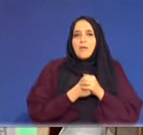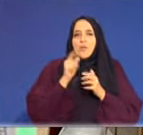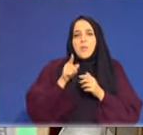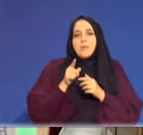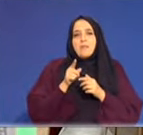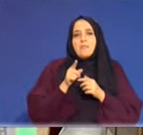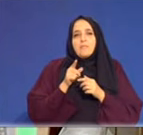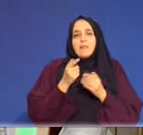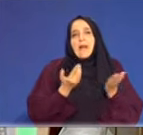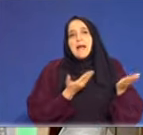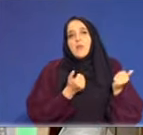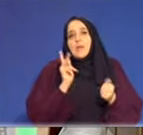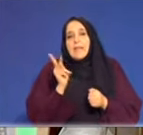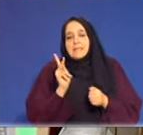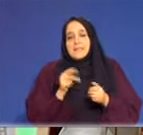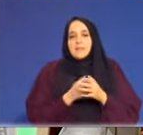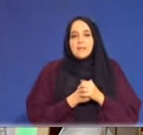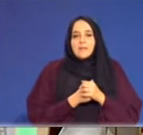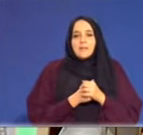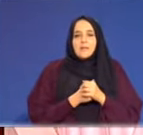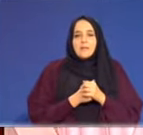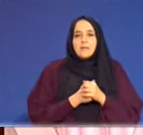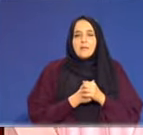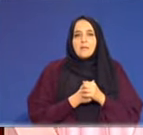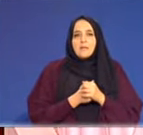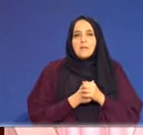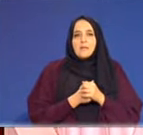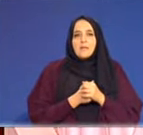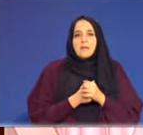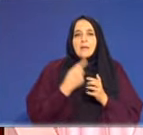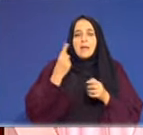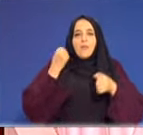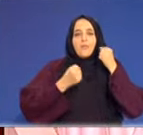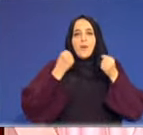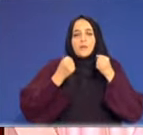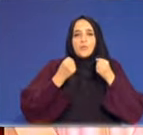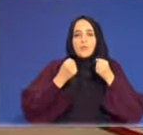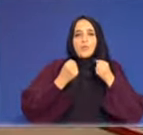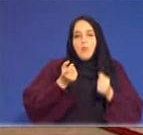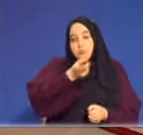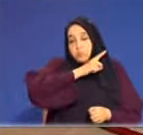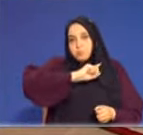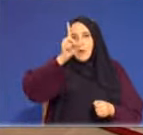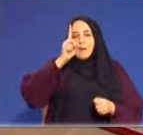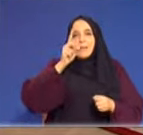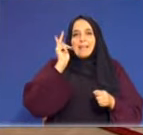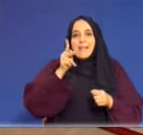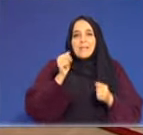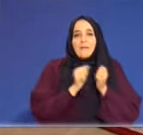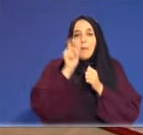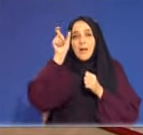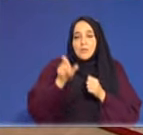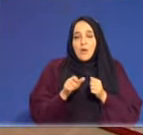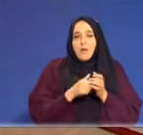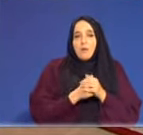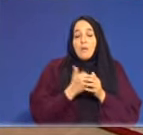تاكسي. نعم. جا واحد حشاك شارب ضربوا به بالتاكسي. اكرمك الله. نعم. سمحي لي